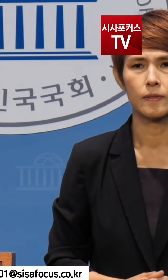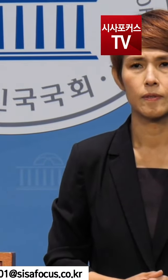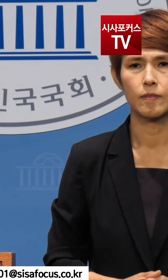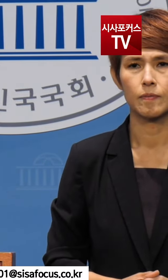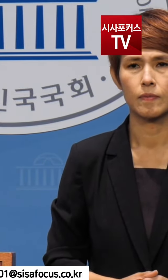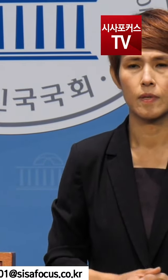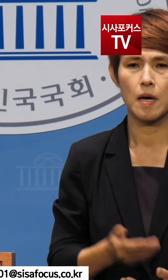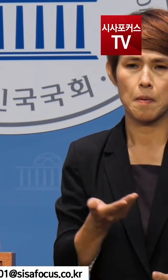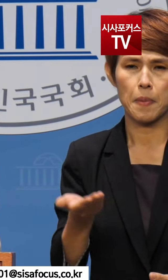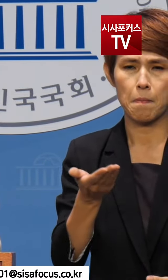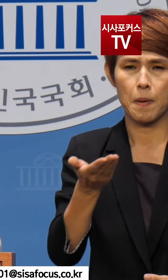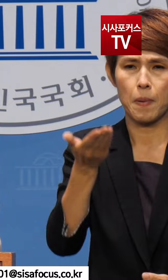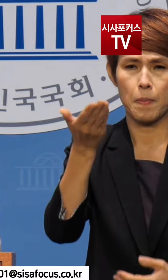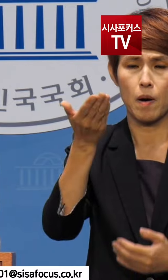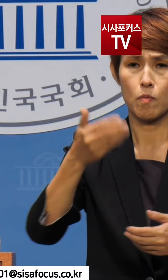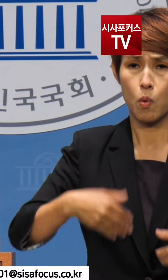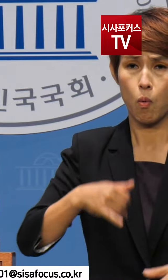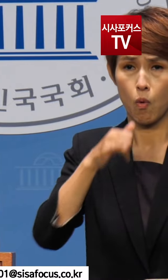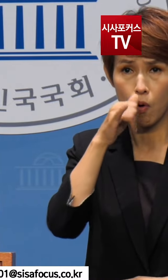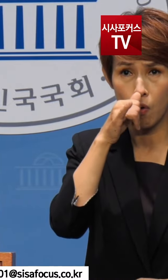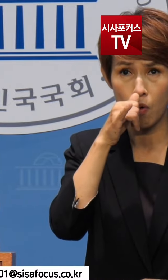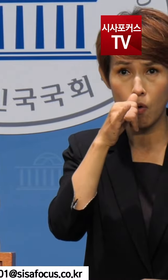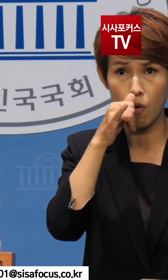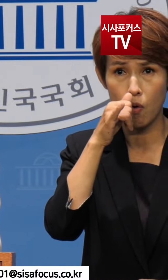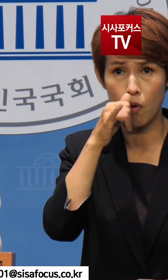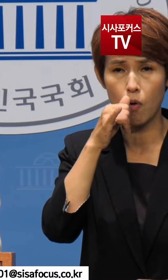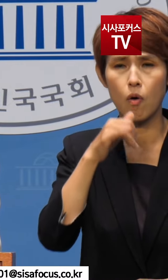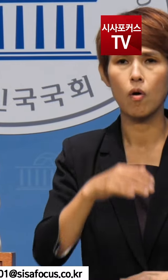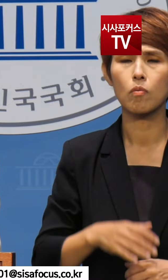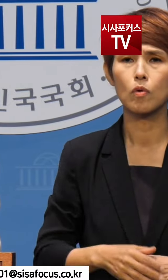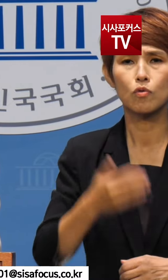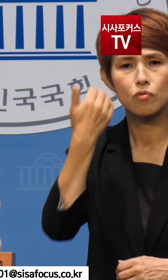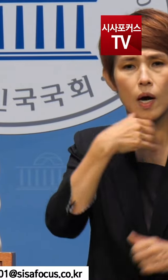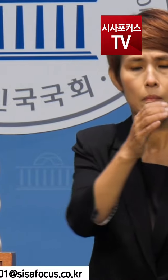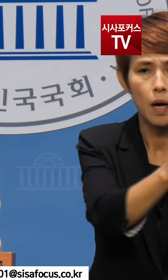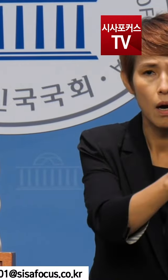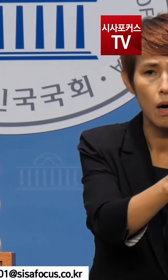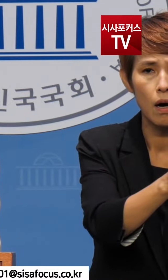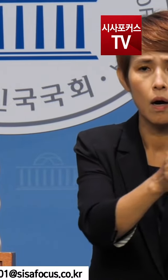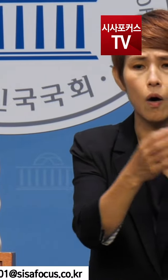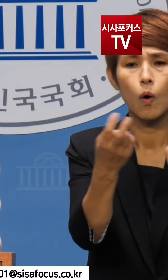지속적으로 업그레이드 되어야 하는 사안이라면 누가 어떻게 한다는 말입니까?